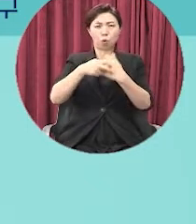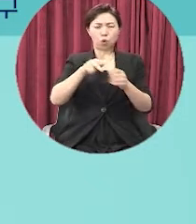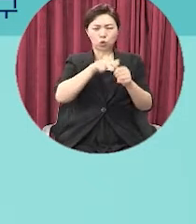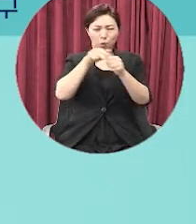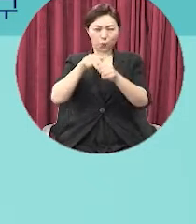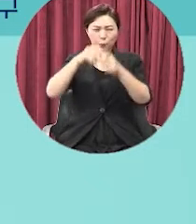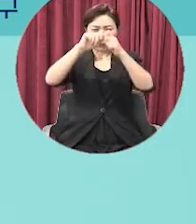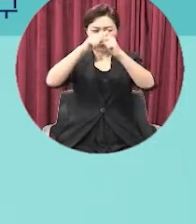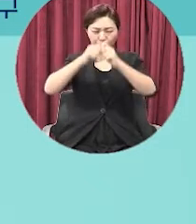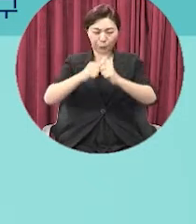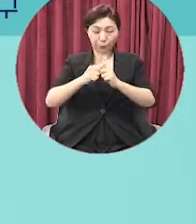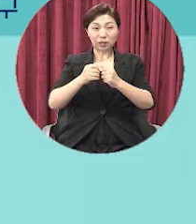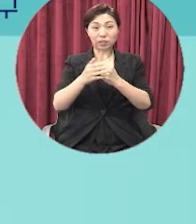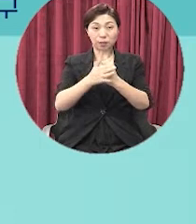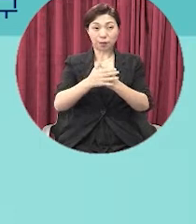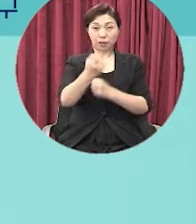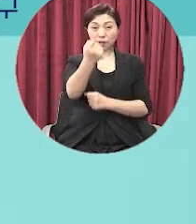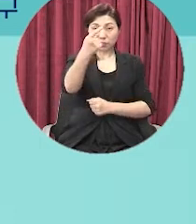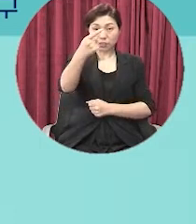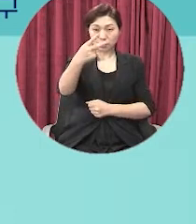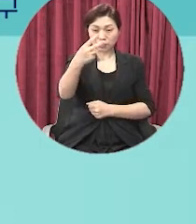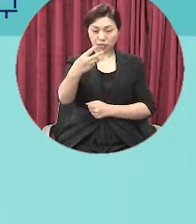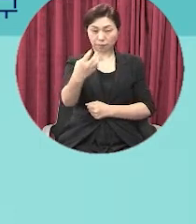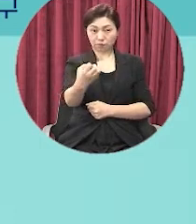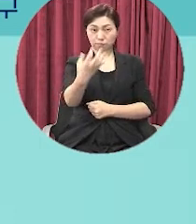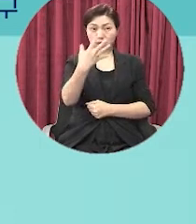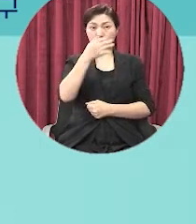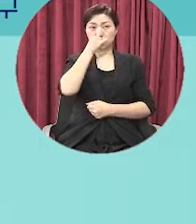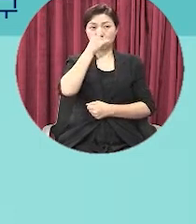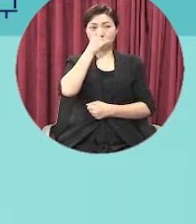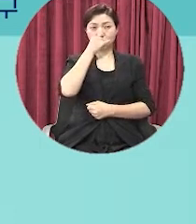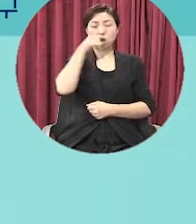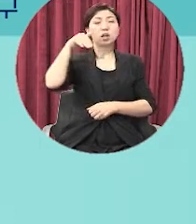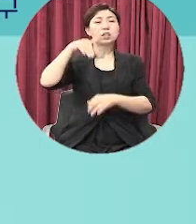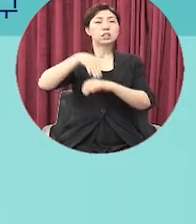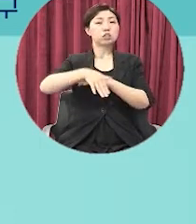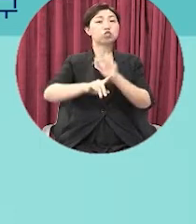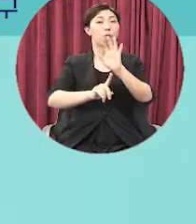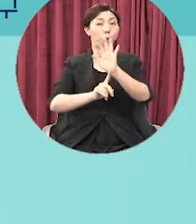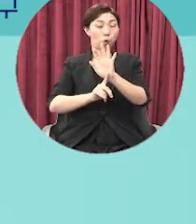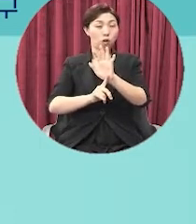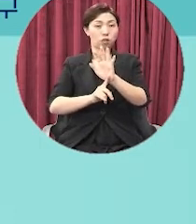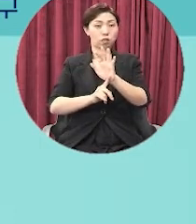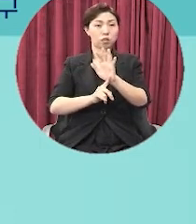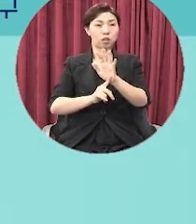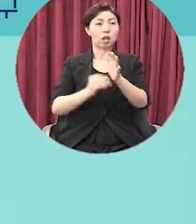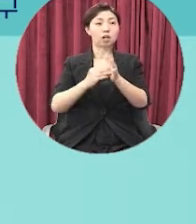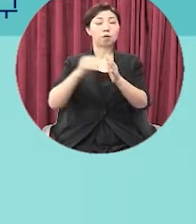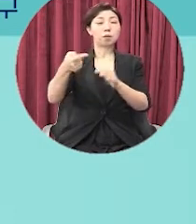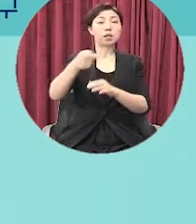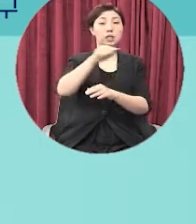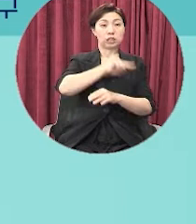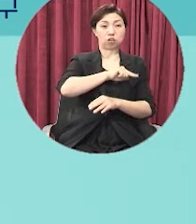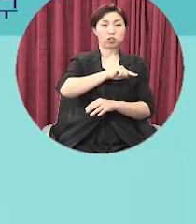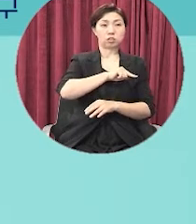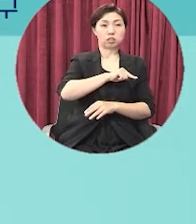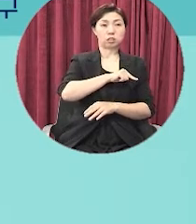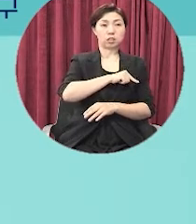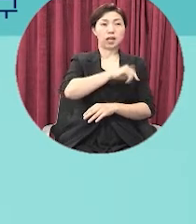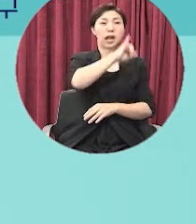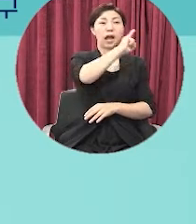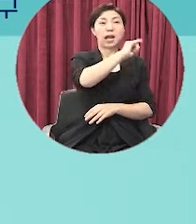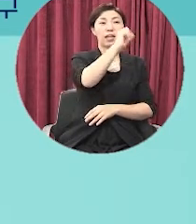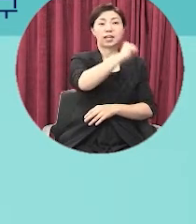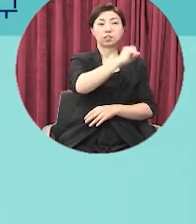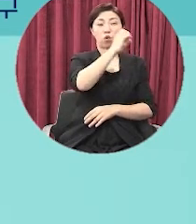쓰는겁니다 그랬어 그런데 라는 즉 방식에 의해서 표현되고 그것은 isic 내민 친구 출신의